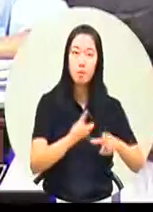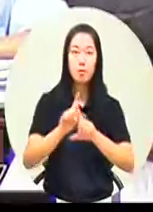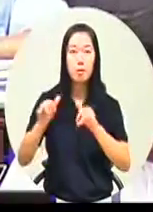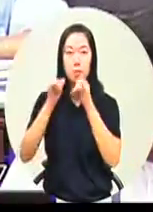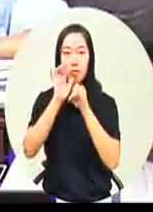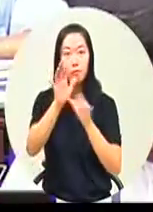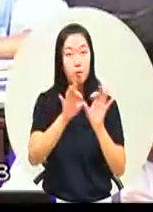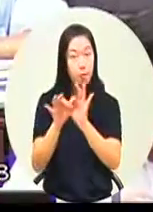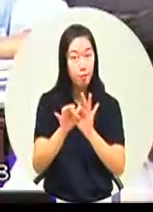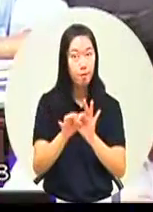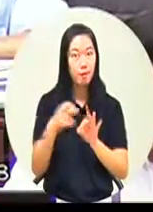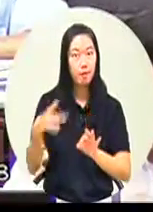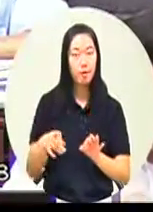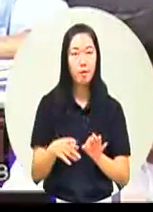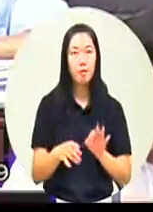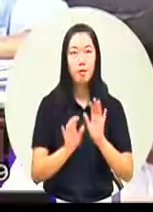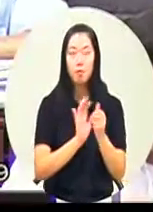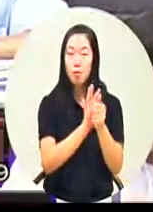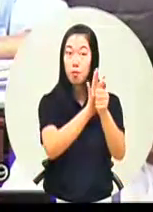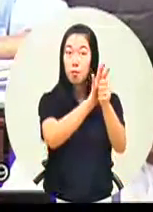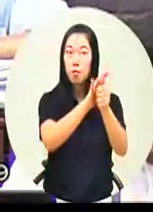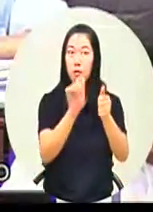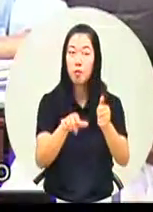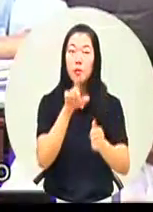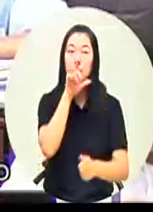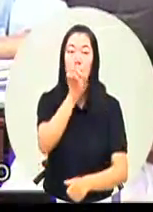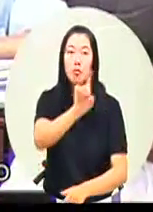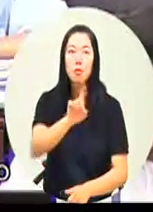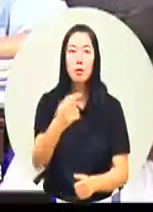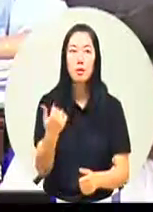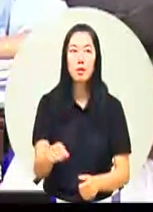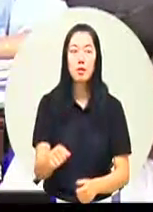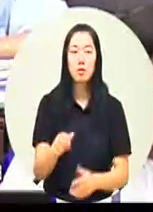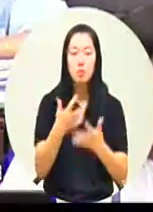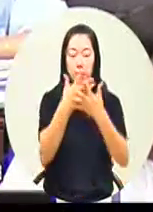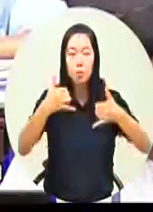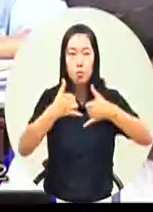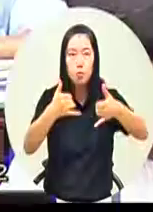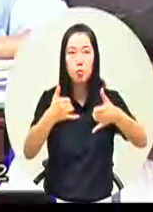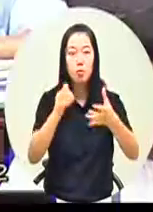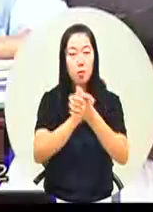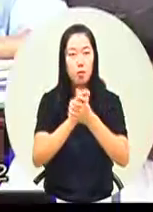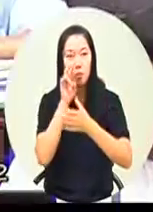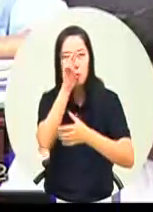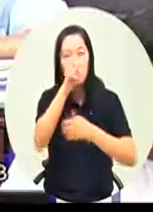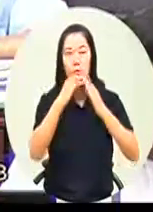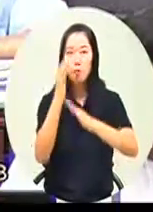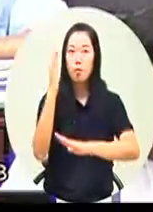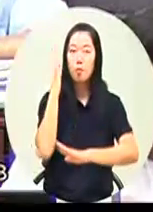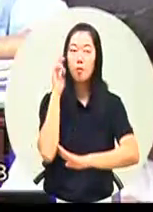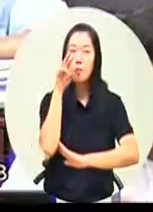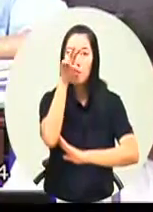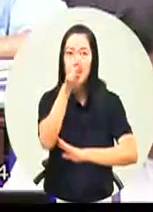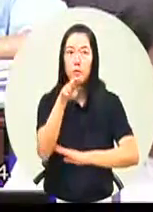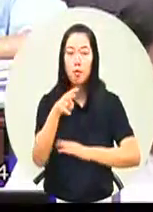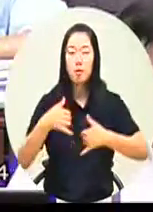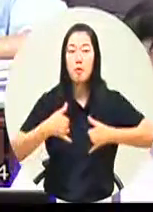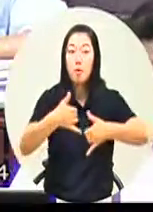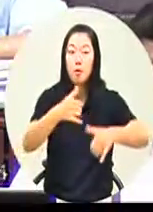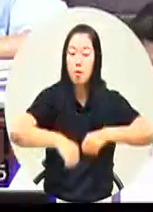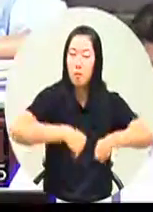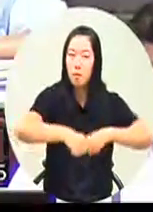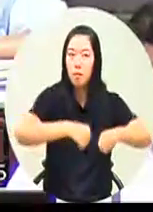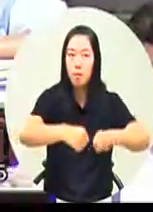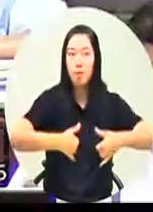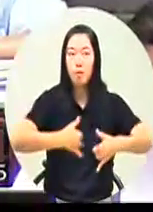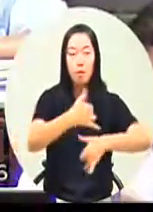是我们推出乘风而骑，那我也在网络上看到很多网友看到我们高雄市政府推出乘风而骑的这个路线，所以他也